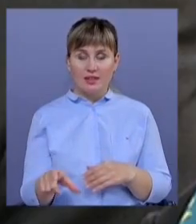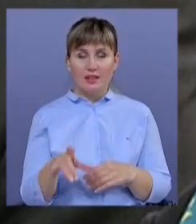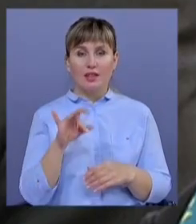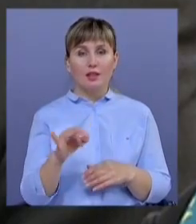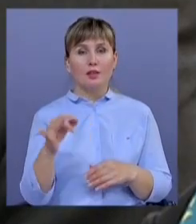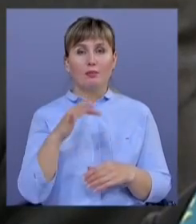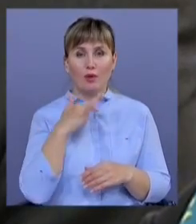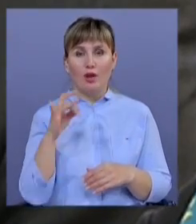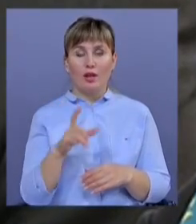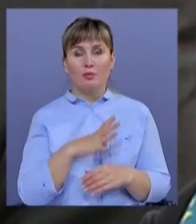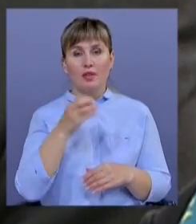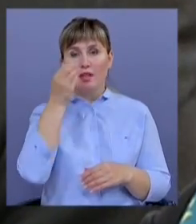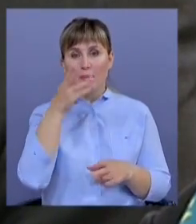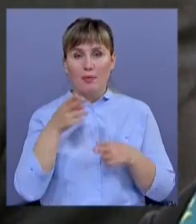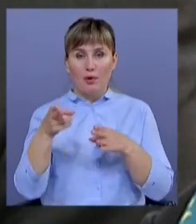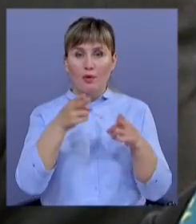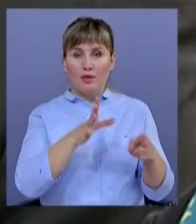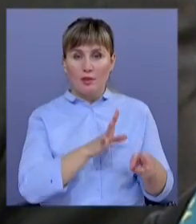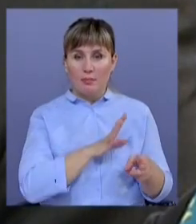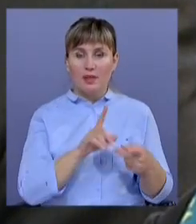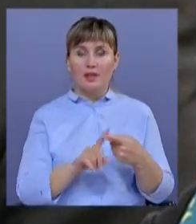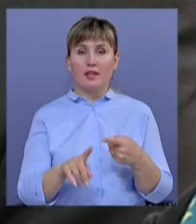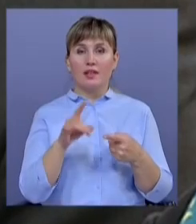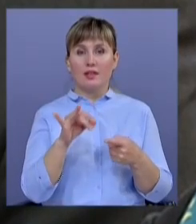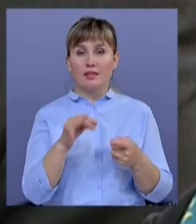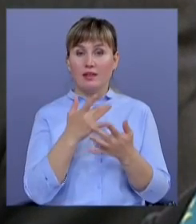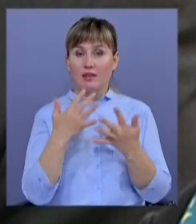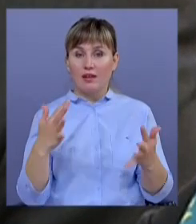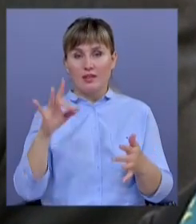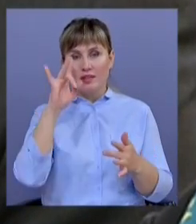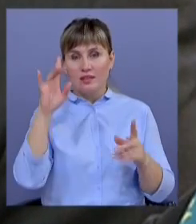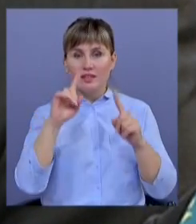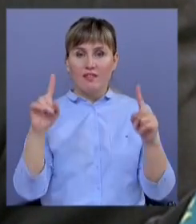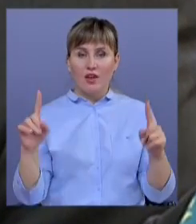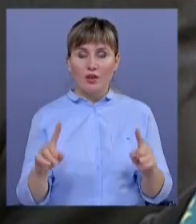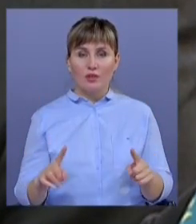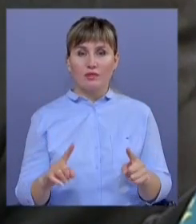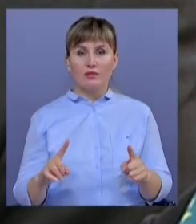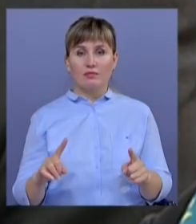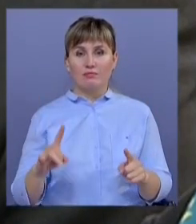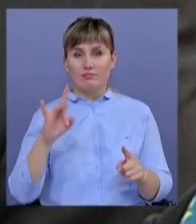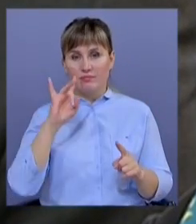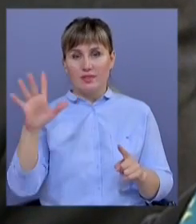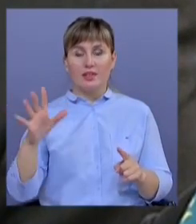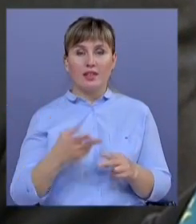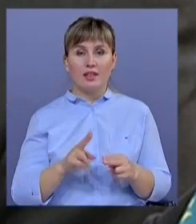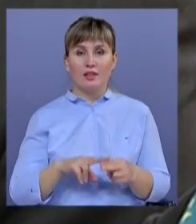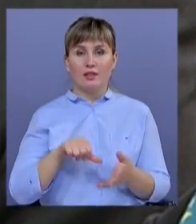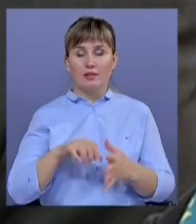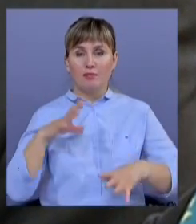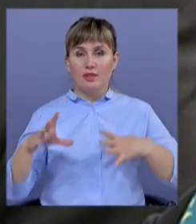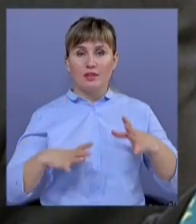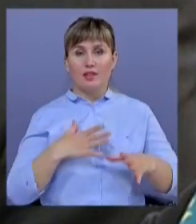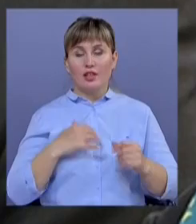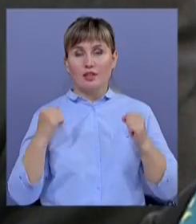были в Японии, не раз смотрели готовящиеся объекты, не раз смотрели те базы, на которых будут тренироваться